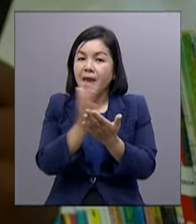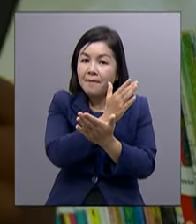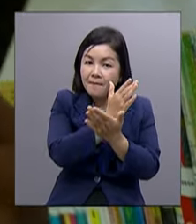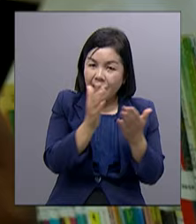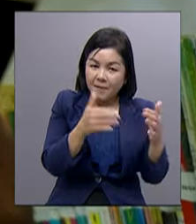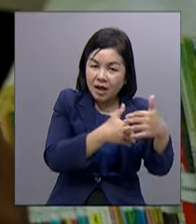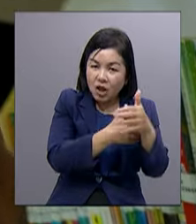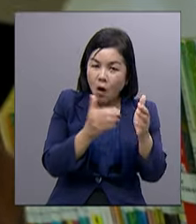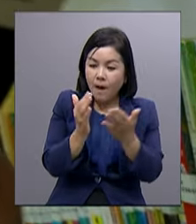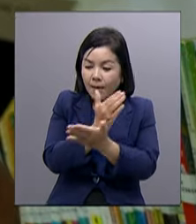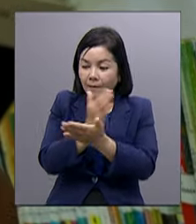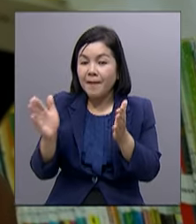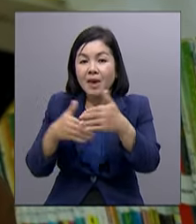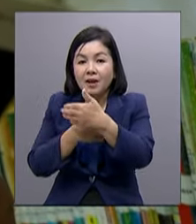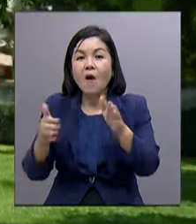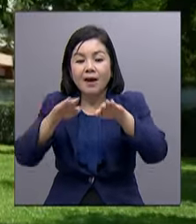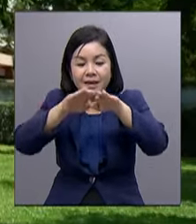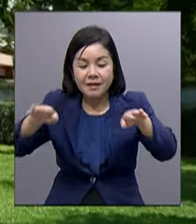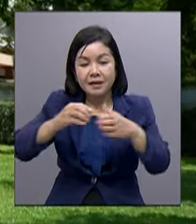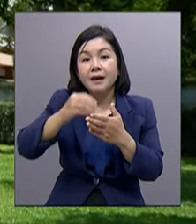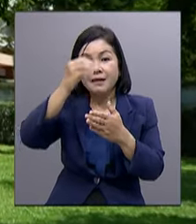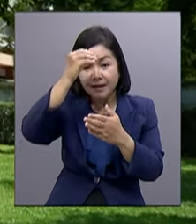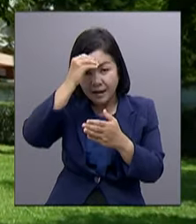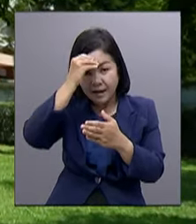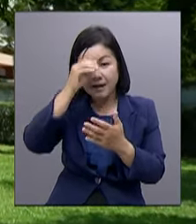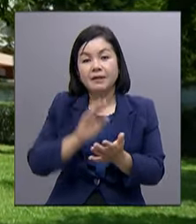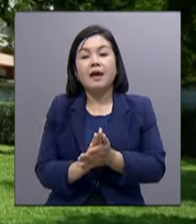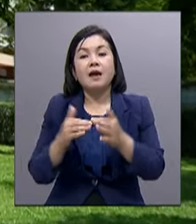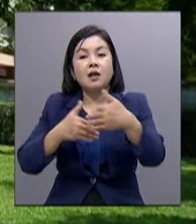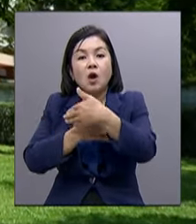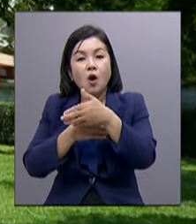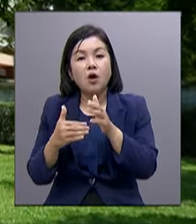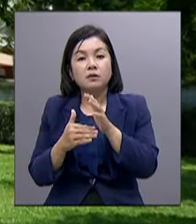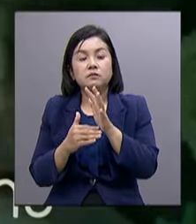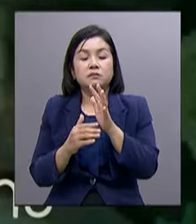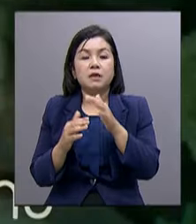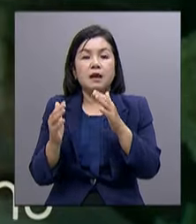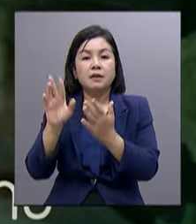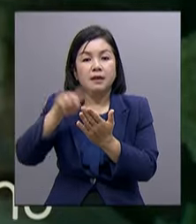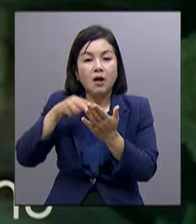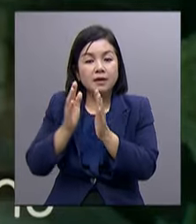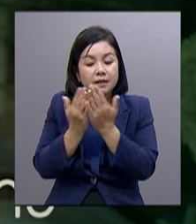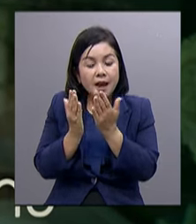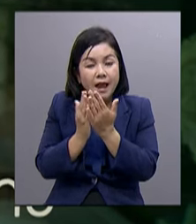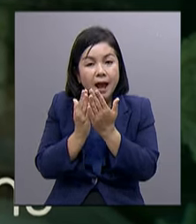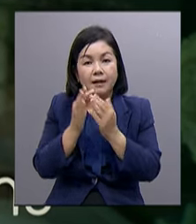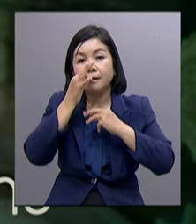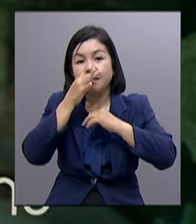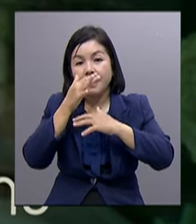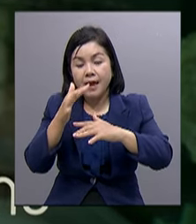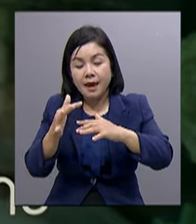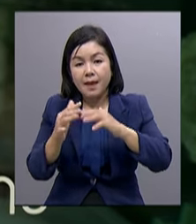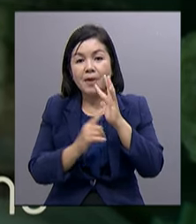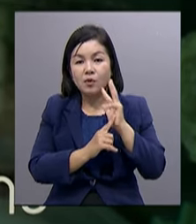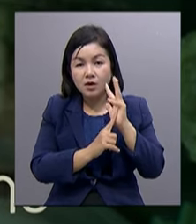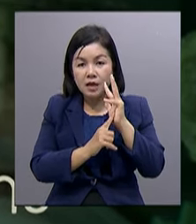โซนให้กับเด็กๆน้องๆ นะคะสำหรับห้องสมุดบางขุนเทียนนะคะเวลาเปิดปิดก็จะวันอังค